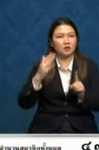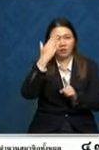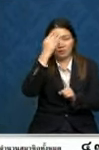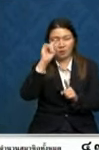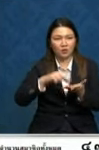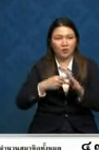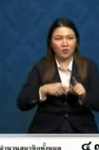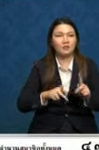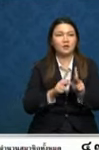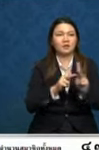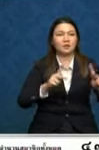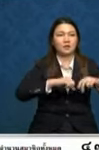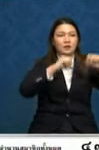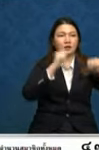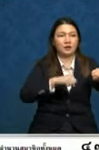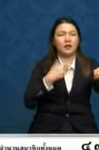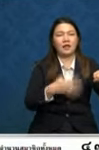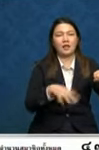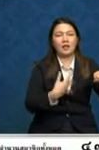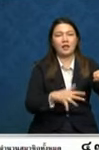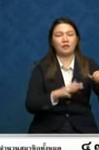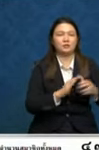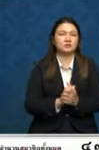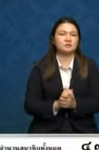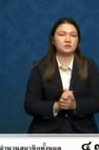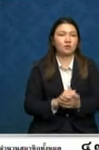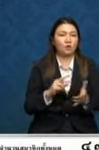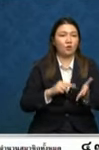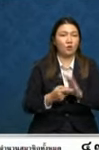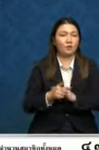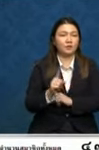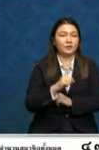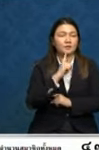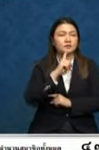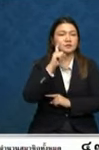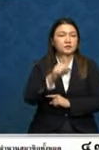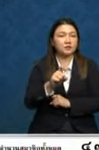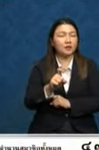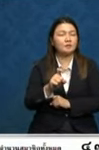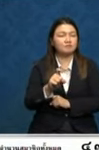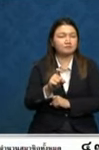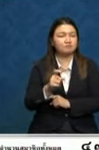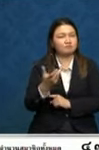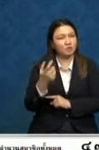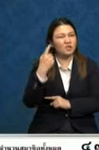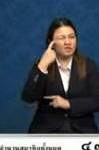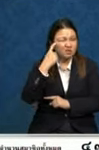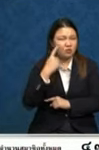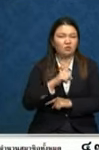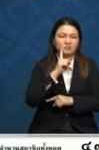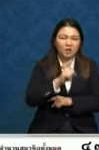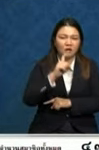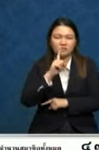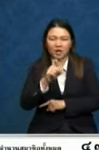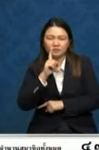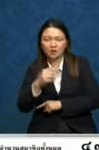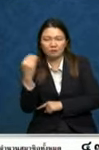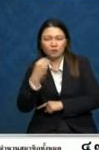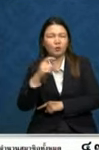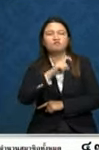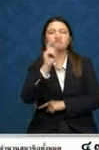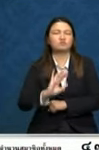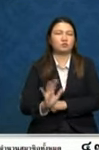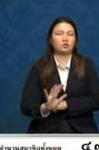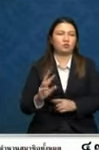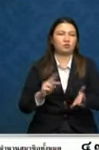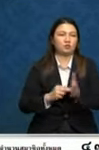ของกรรมาธิการมาจากห้องใหญ่แล้วครับท่านประธานผมเพียงแค่หาลือไว้นะครับมันจะได้ไม่ทำให้เสียเวลาขอบคุณมากครับท่านประธานนะ